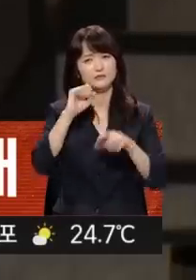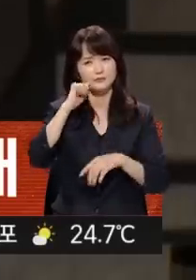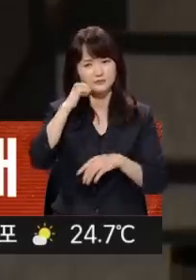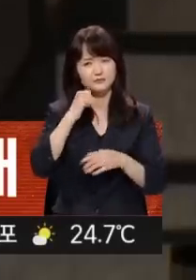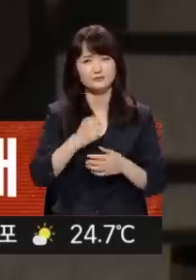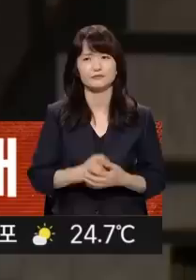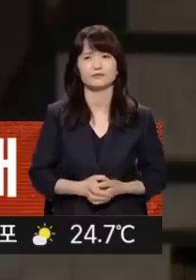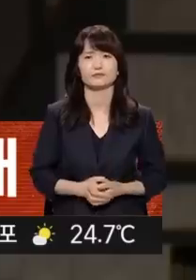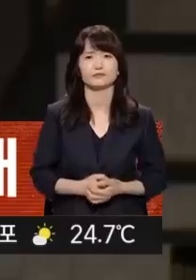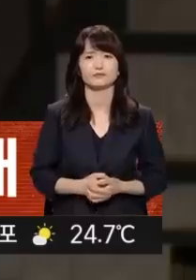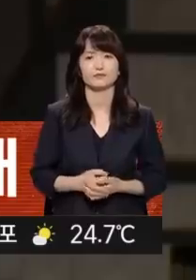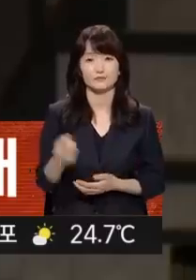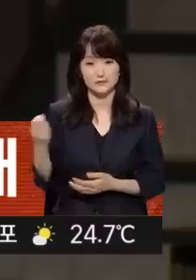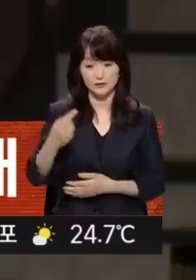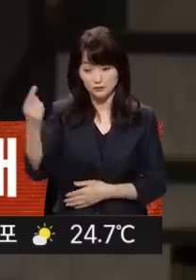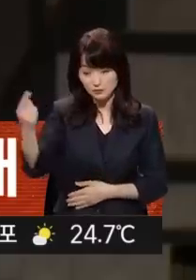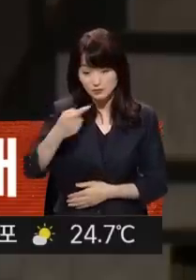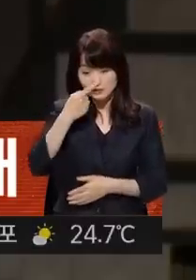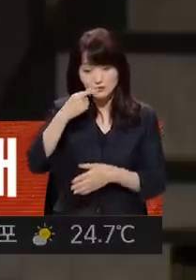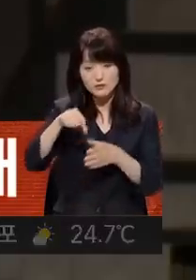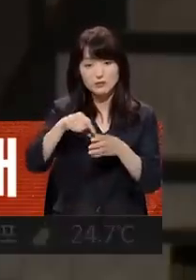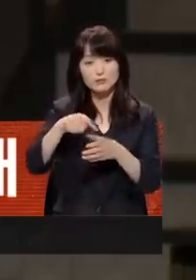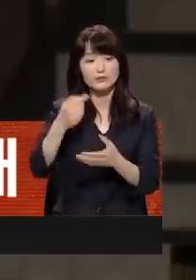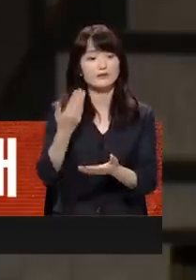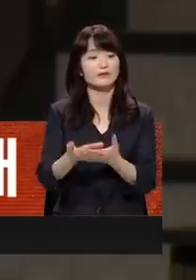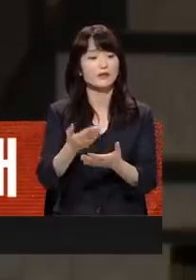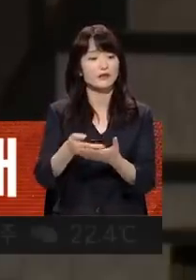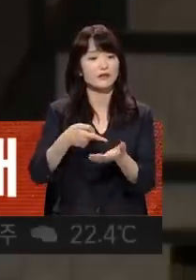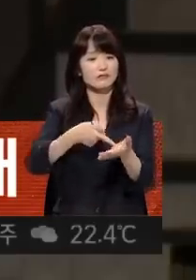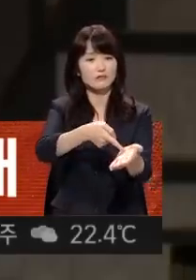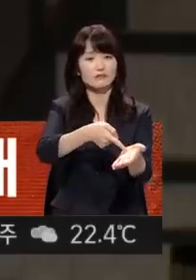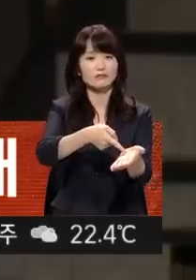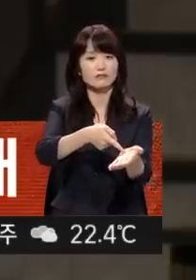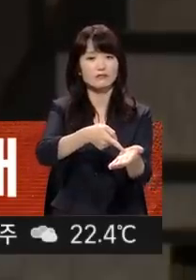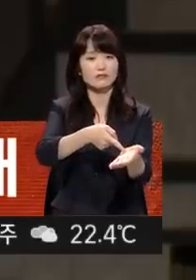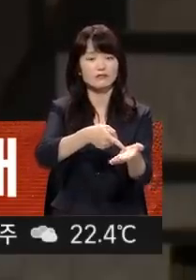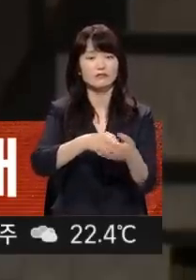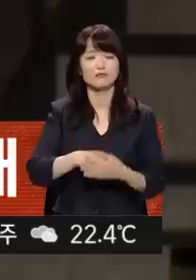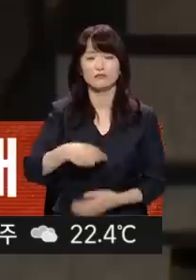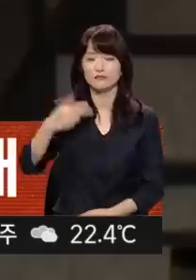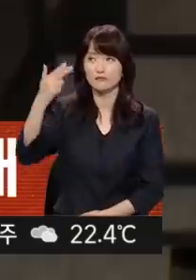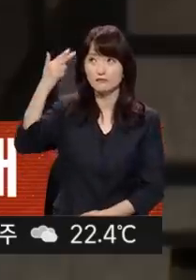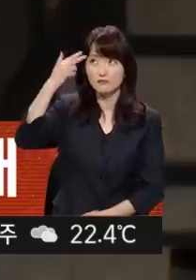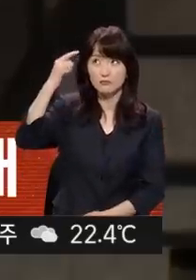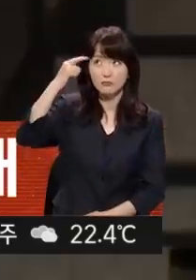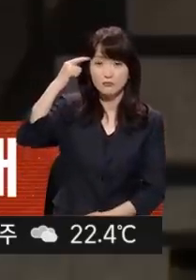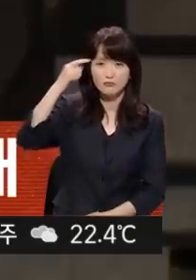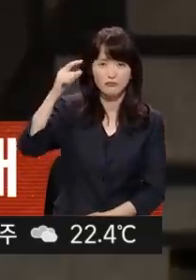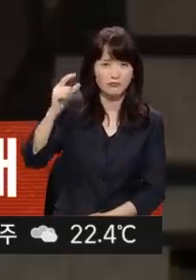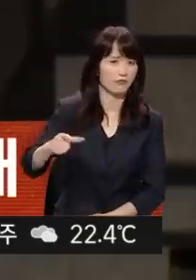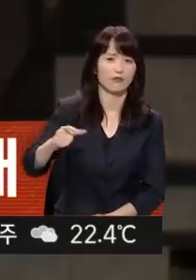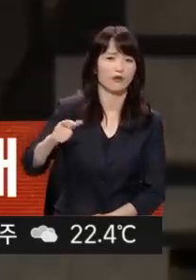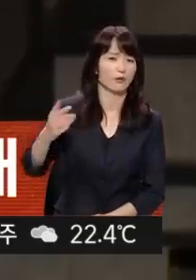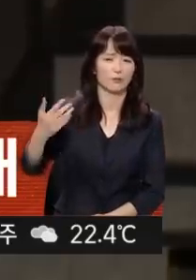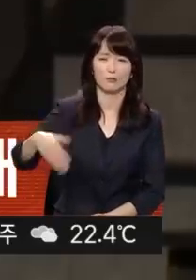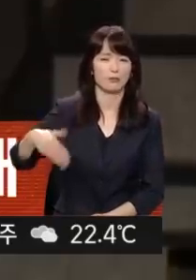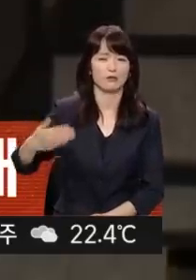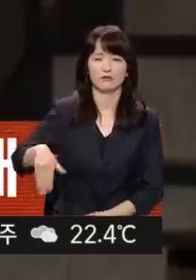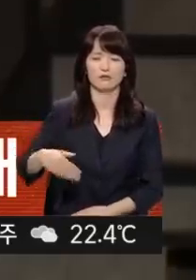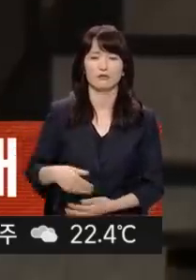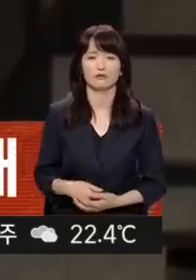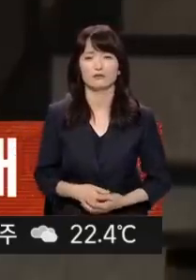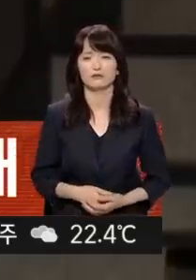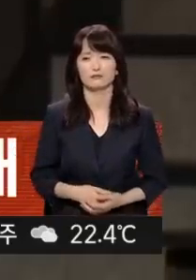나중에 커피까지 와서 욕을 했다라고 하는 거 보니까 참 멘탈이 강한 사람들이 아닌가 이런 생각이 드는데